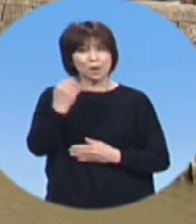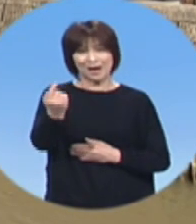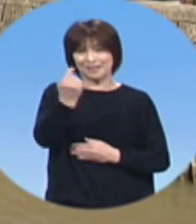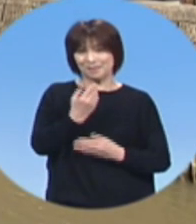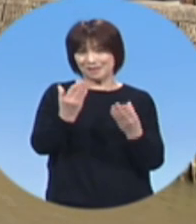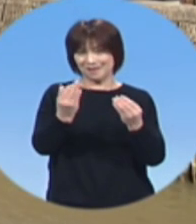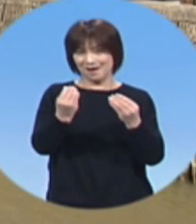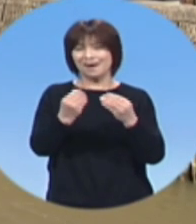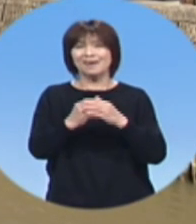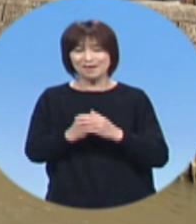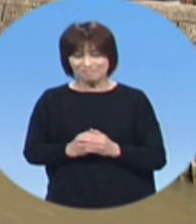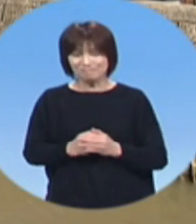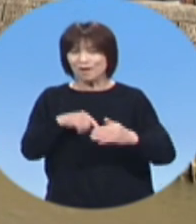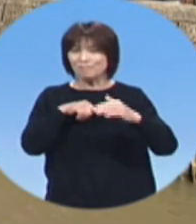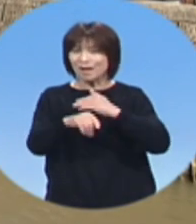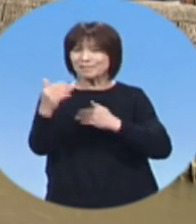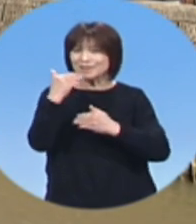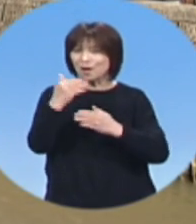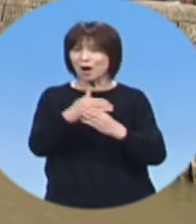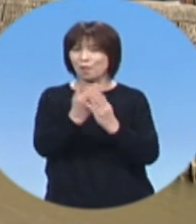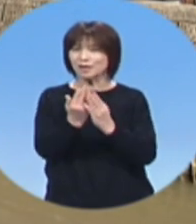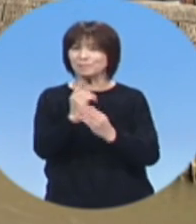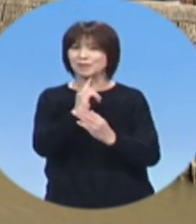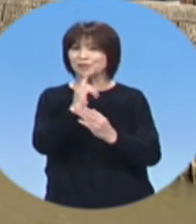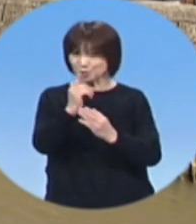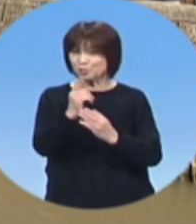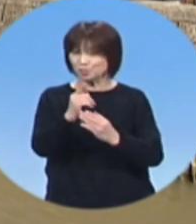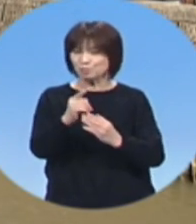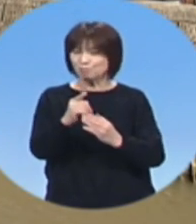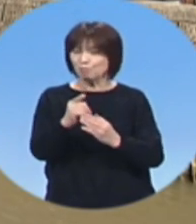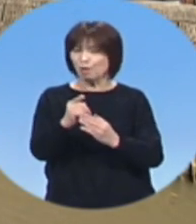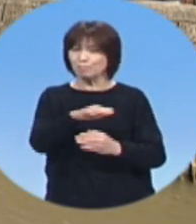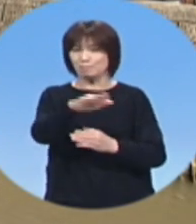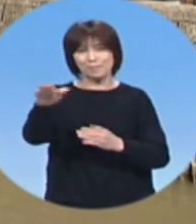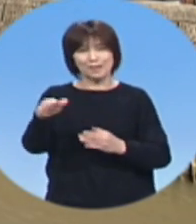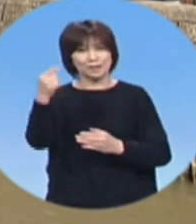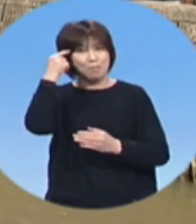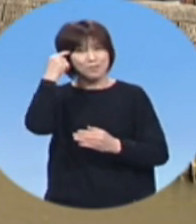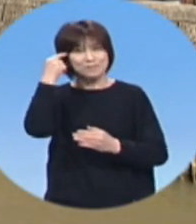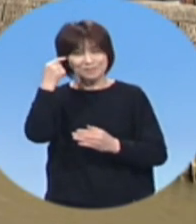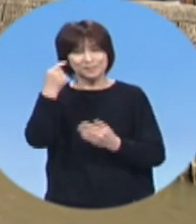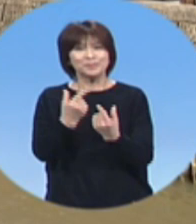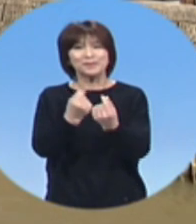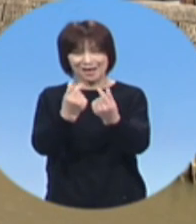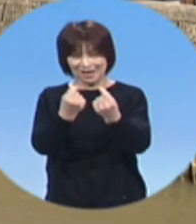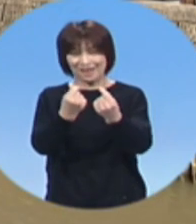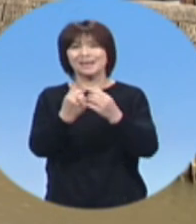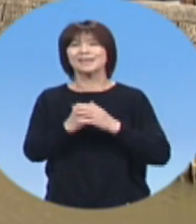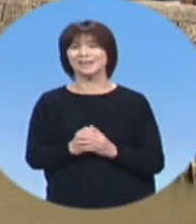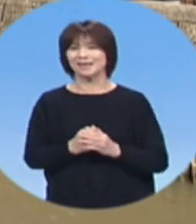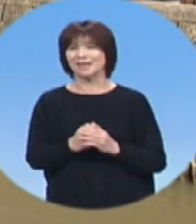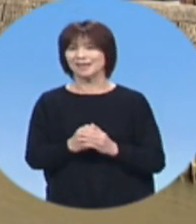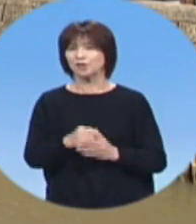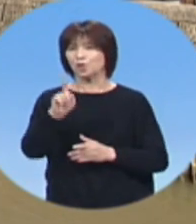できました。なんでさわらでおひな様とスタジオのまきさんをはじめ皆さんそう思うかもしれません。そ